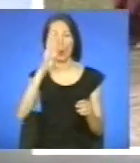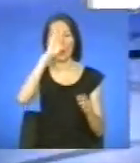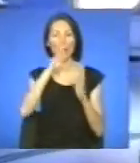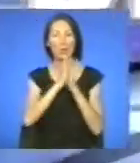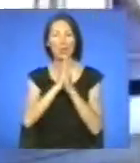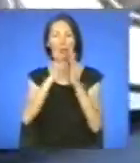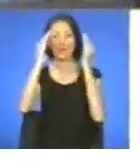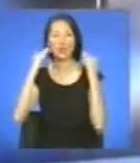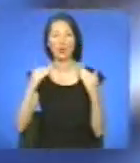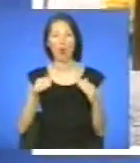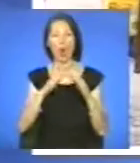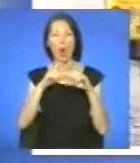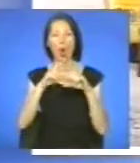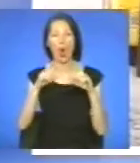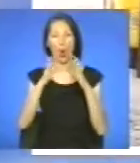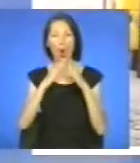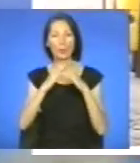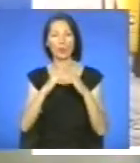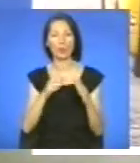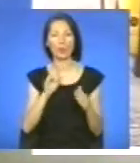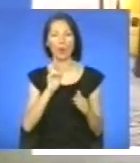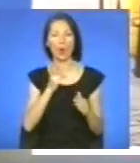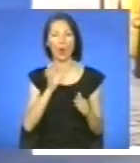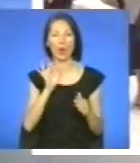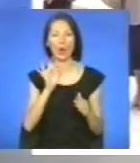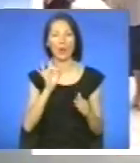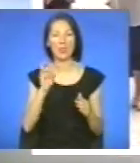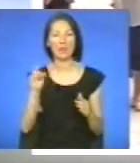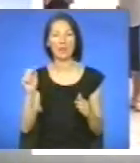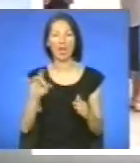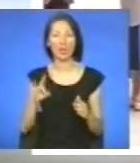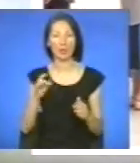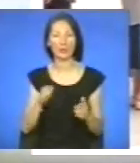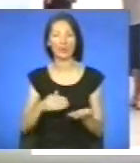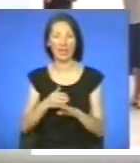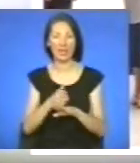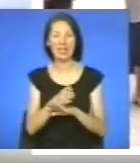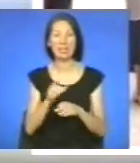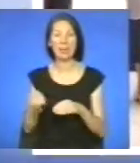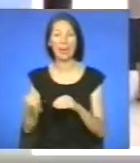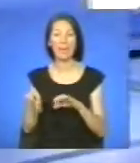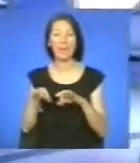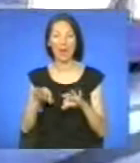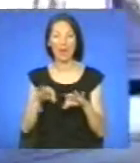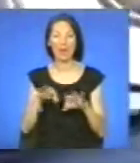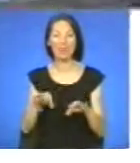районі. Якість перевезення пасажирів у тернопільських маршрутках перевіряє спеціальна комісія.